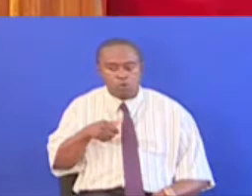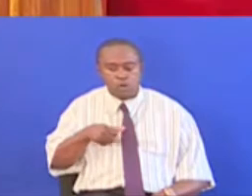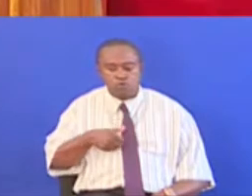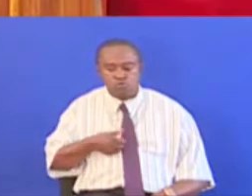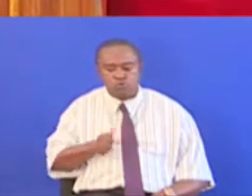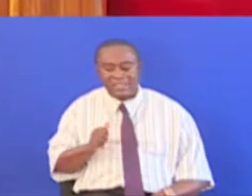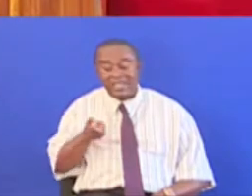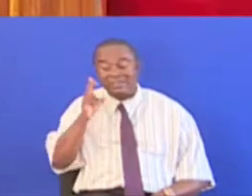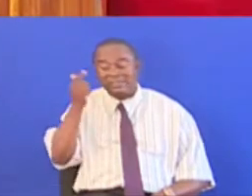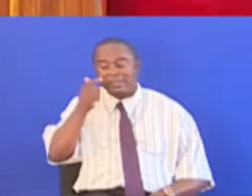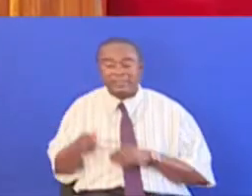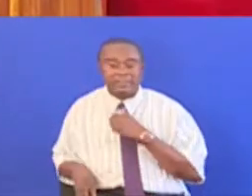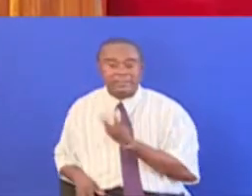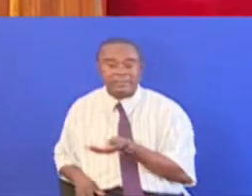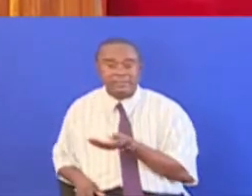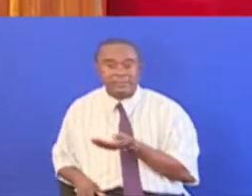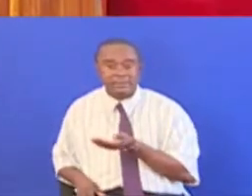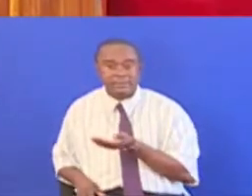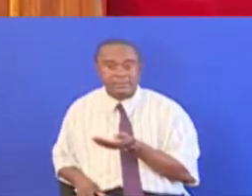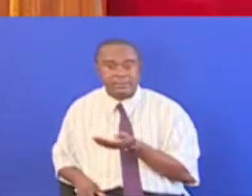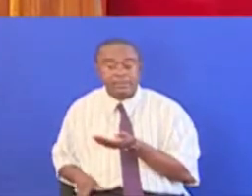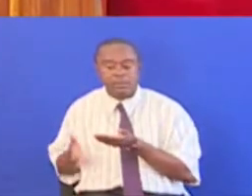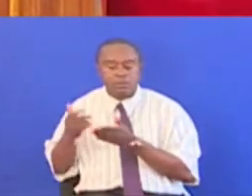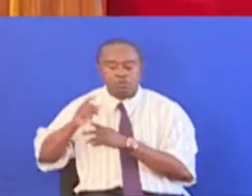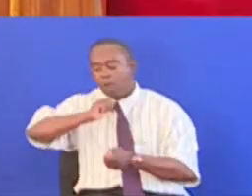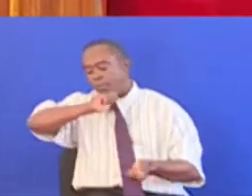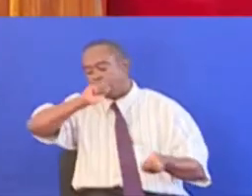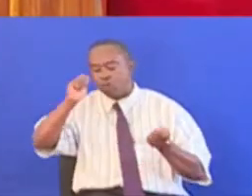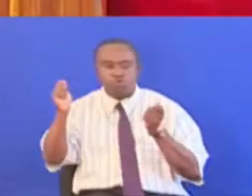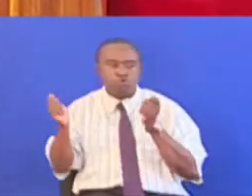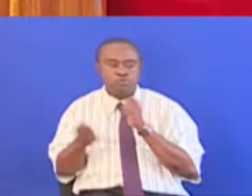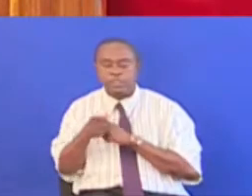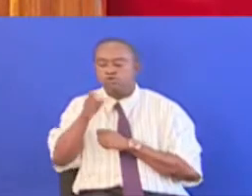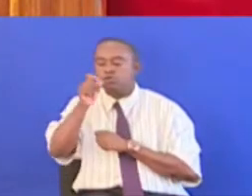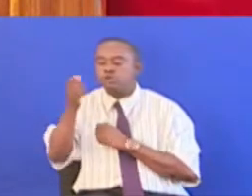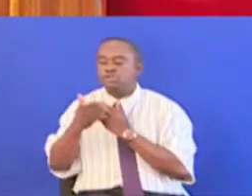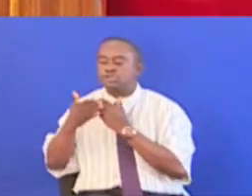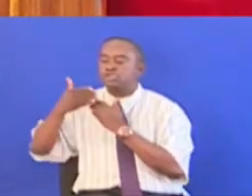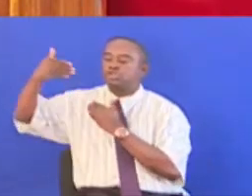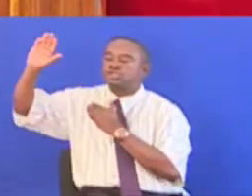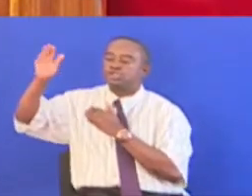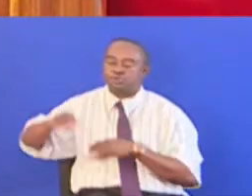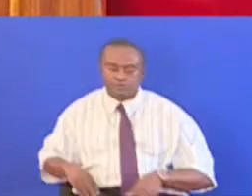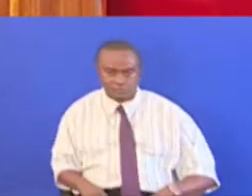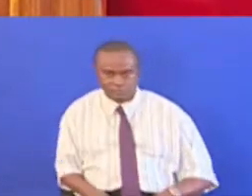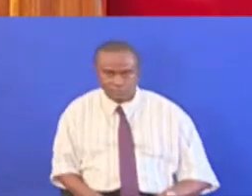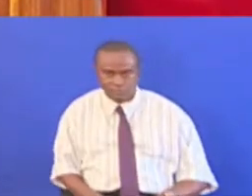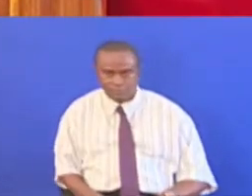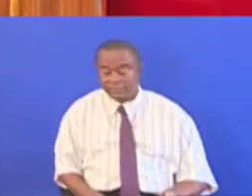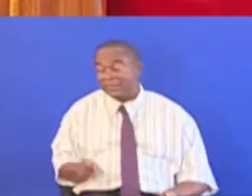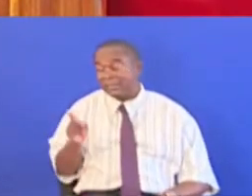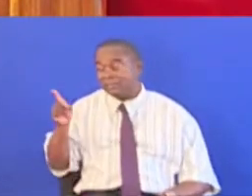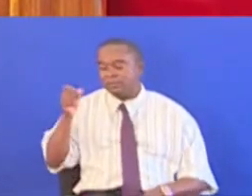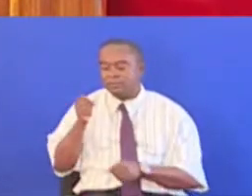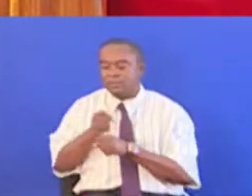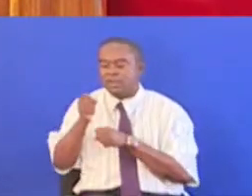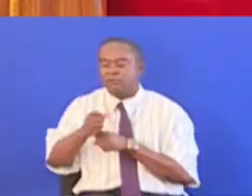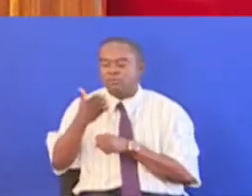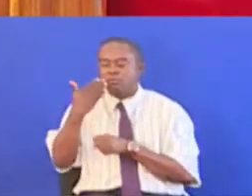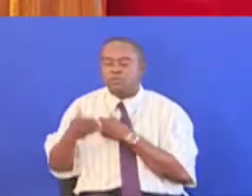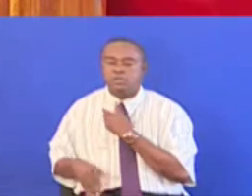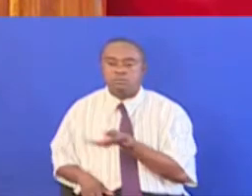ya Tanzania ambao wameacha kuwa raia wa Tanzania baada ya kuchukua uraia wa nchi nyingine. Hiyo itakuwa ni hatua muhimu